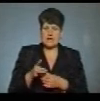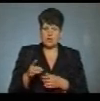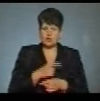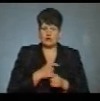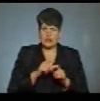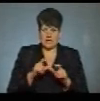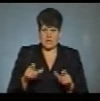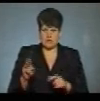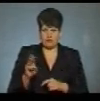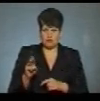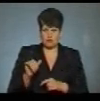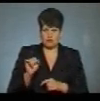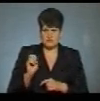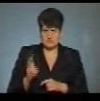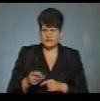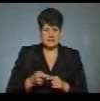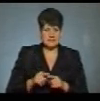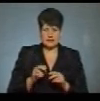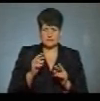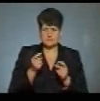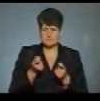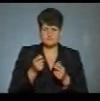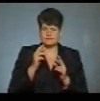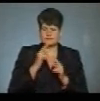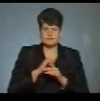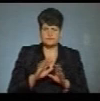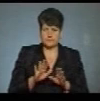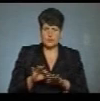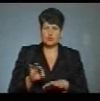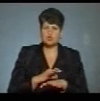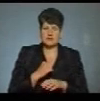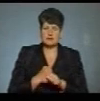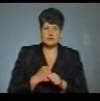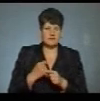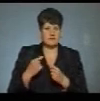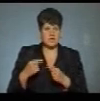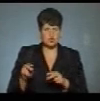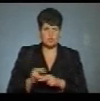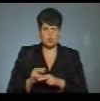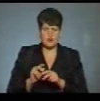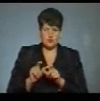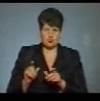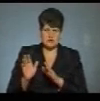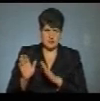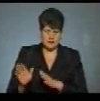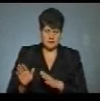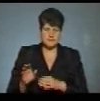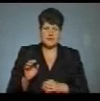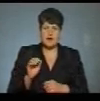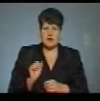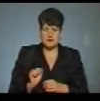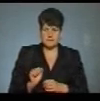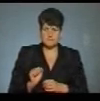місті Шумську. Це не зовсім вірно. Дружина працює в зовсім іншому лікувальному закладі, а